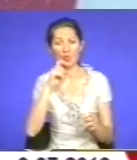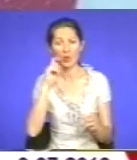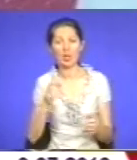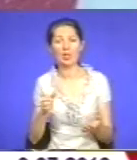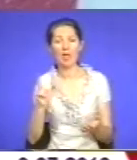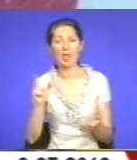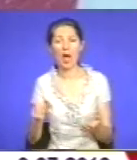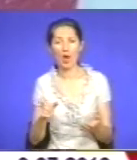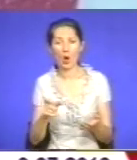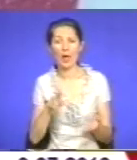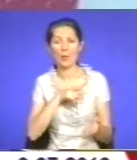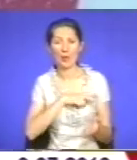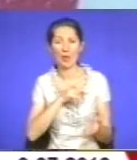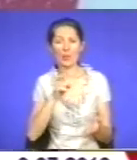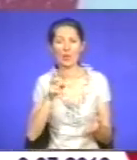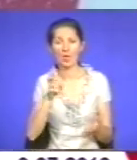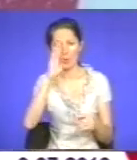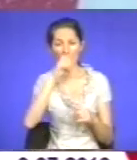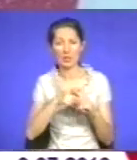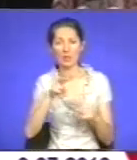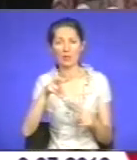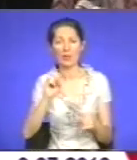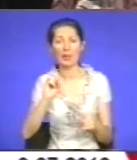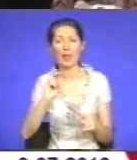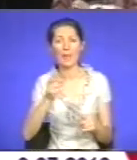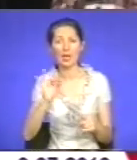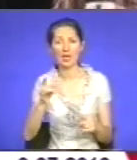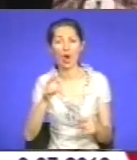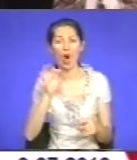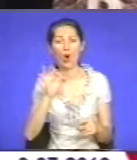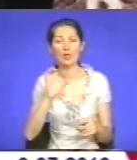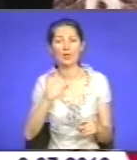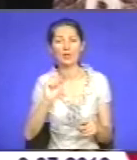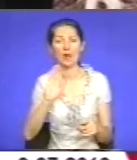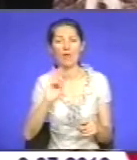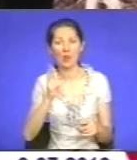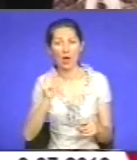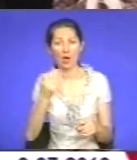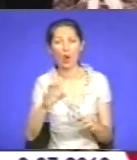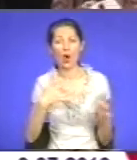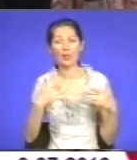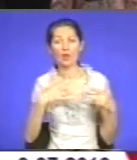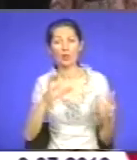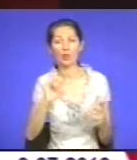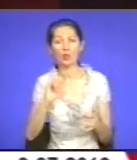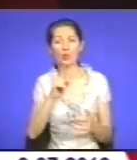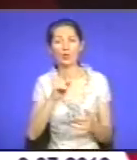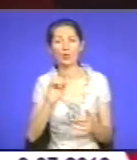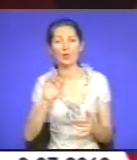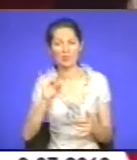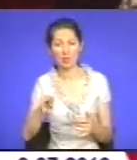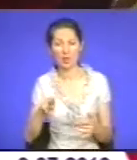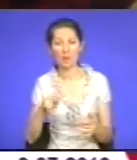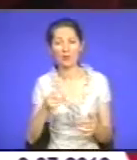«Братів Лепких» Орест Савка. Його театр «Сузір'я» працює вже 13 років. Виставу «Сотниківна» тернопільські